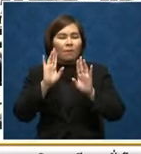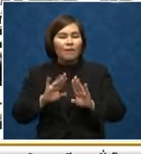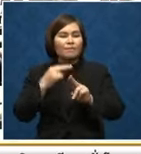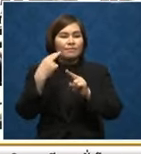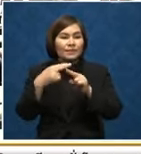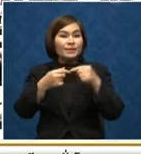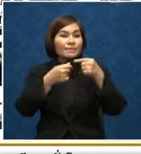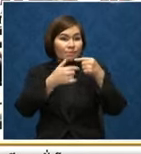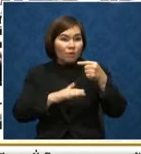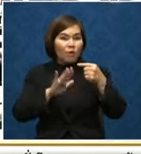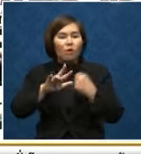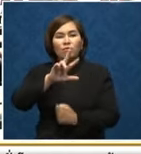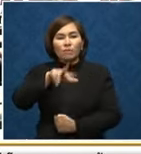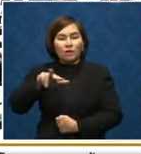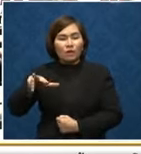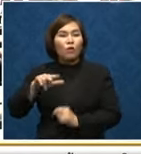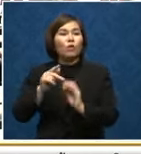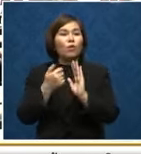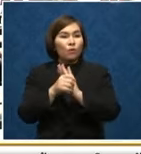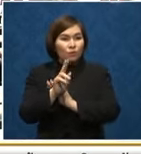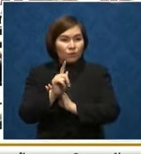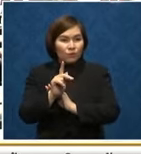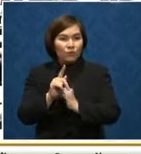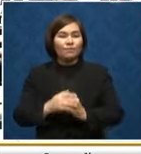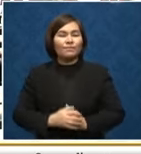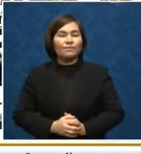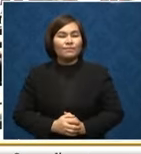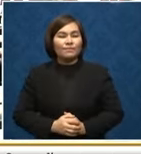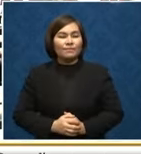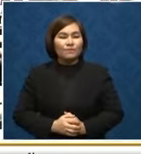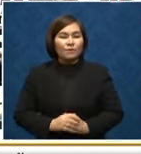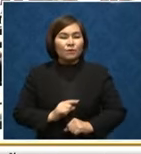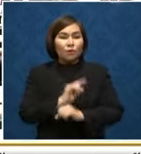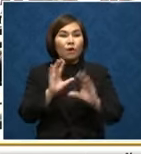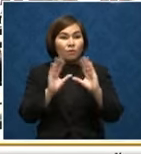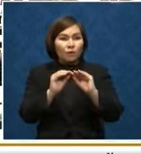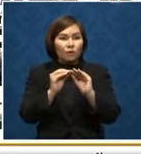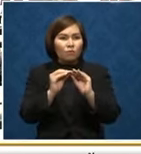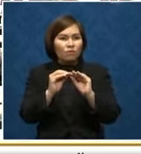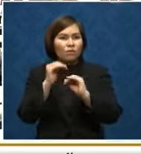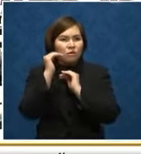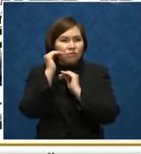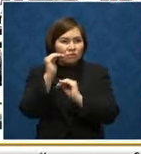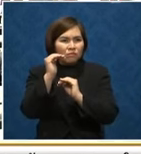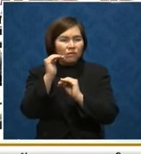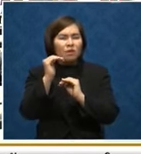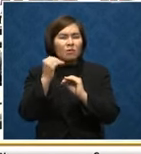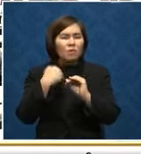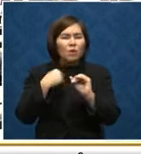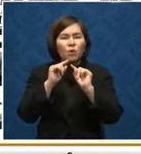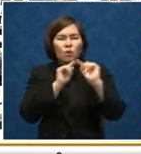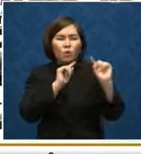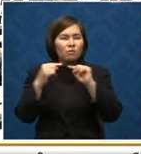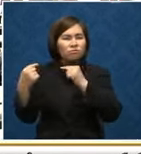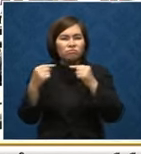พื่อไทยจากจังหวัดขอนแก่นกรณีกำหนดวันประชุมนี้จะเป็นที่ถกเถียงกันทุก